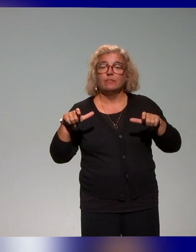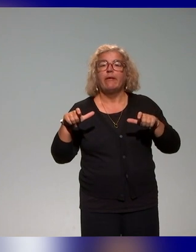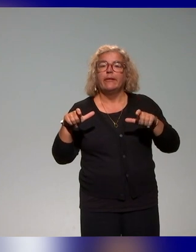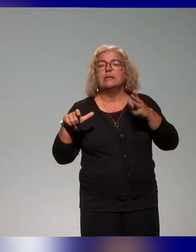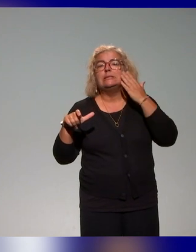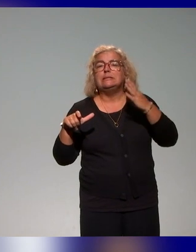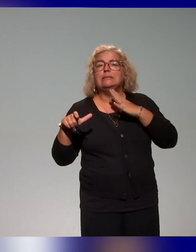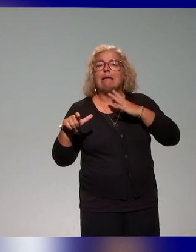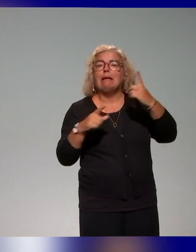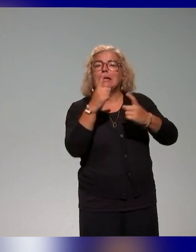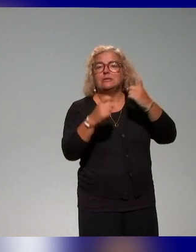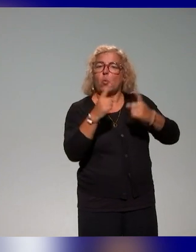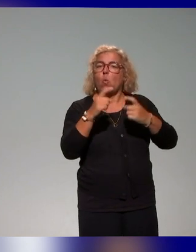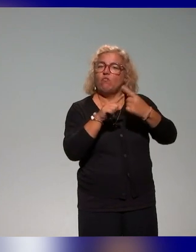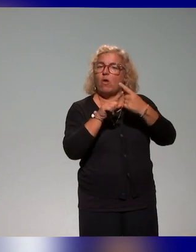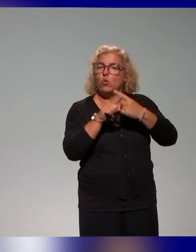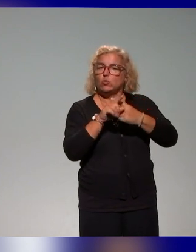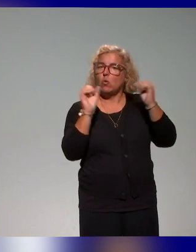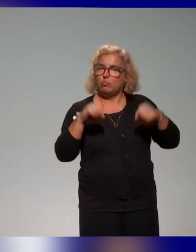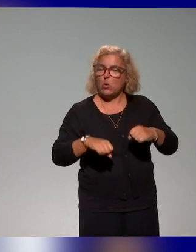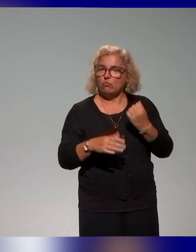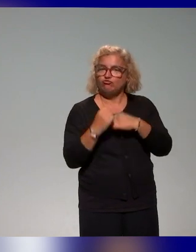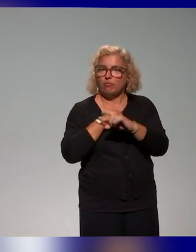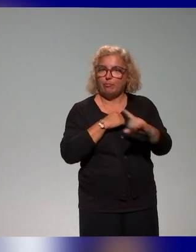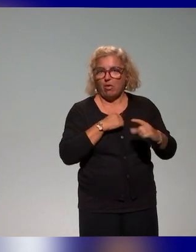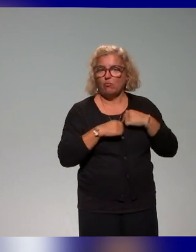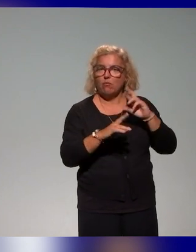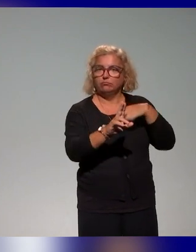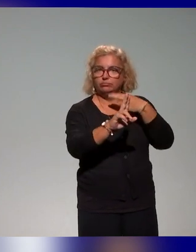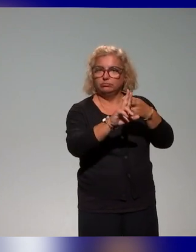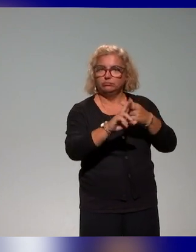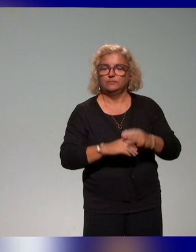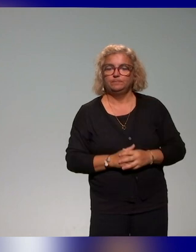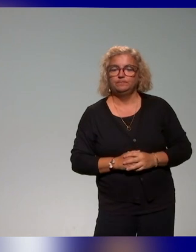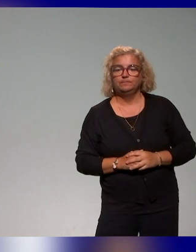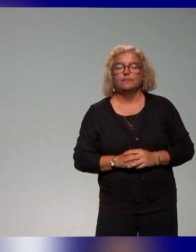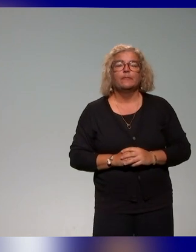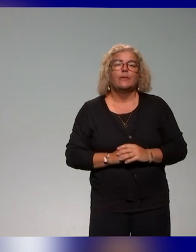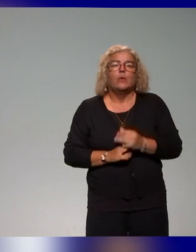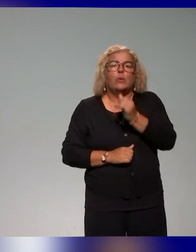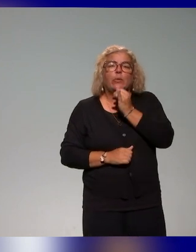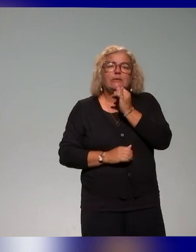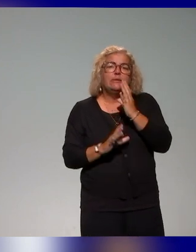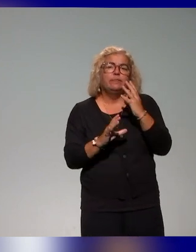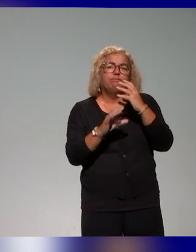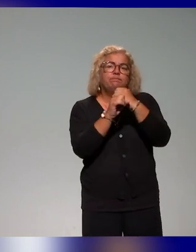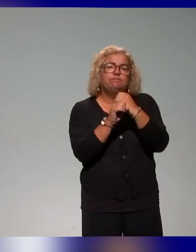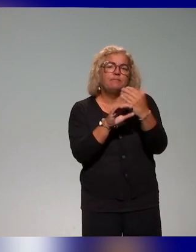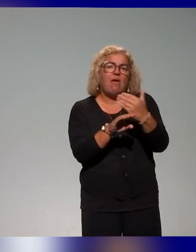mesure de mes diapos. Hein. Ça, là-dessus, il n'y a pas de souci. Je vais d'abord faire un tout petit rappel sur l'accessibilité de